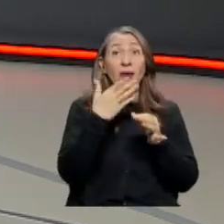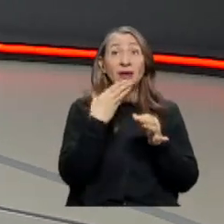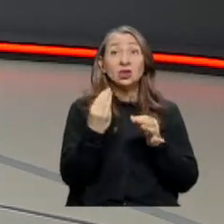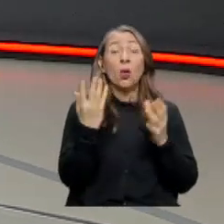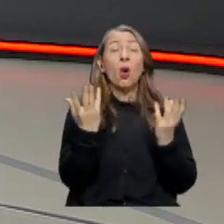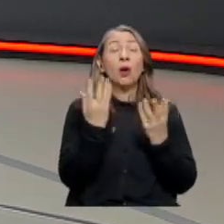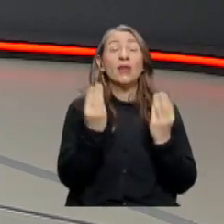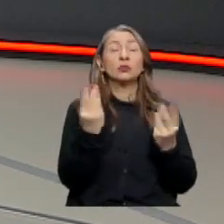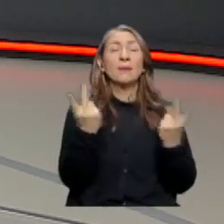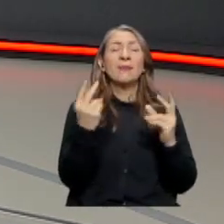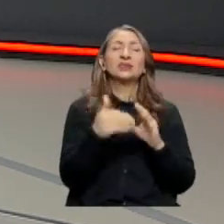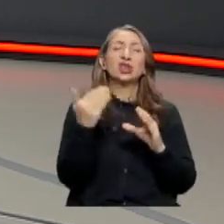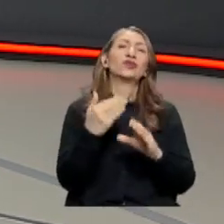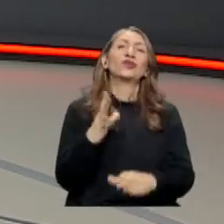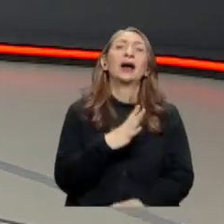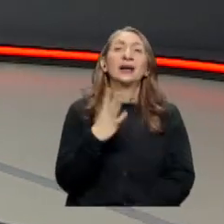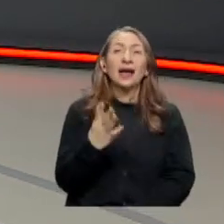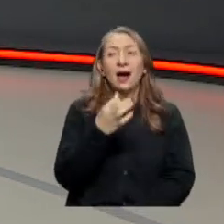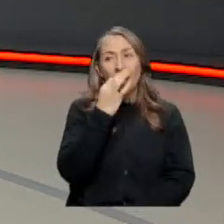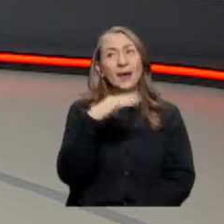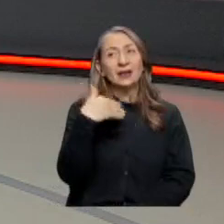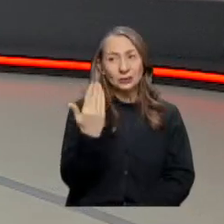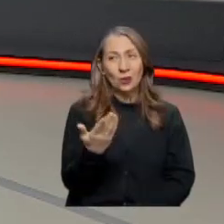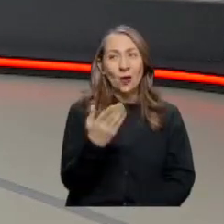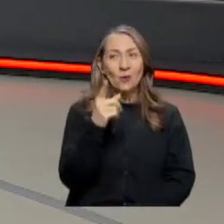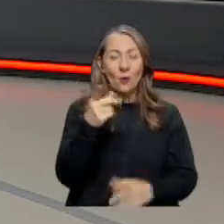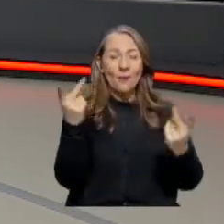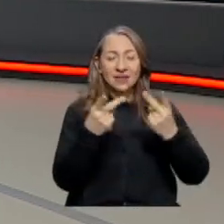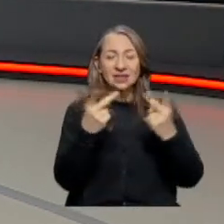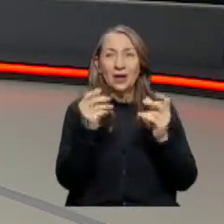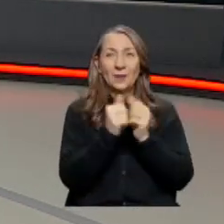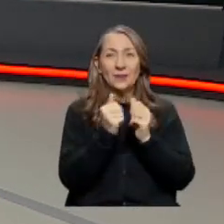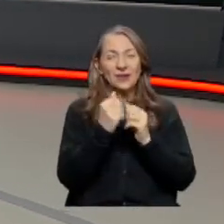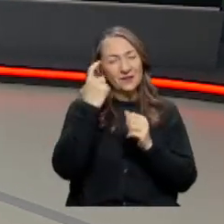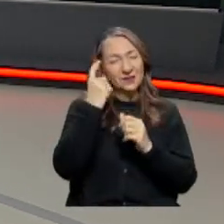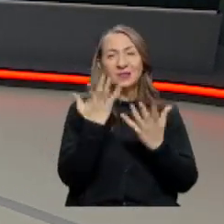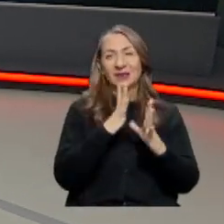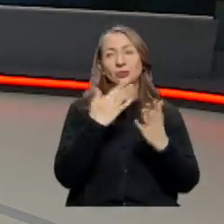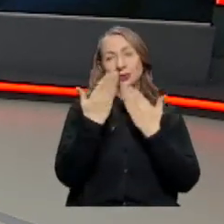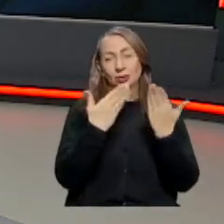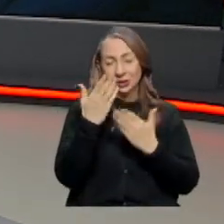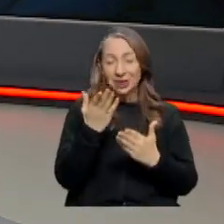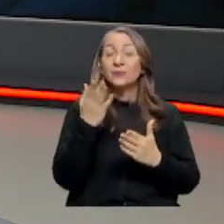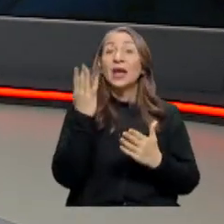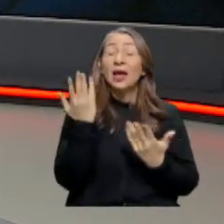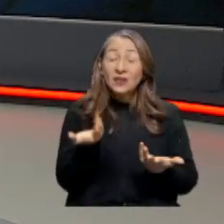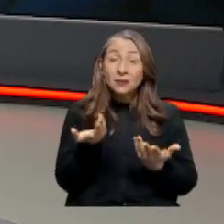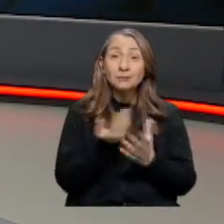yakışan o kadar çok mesaj da var ki, haberden sonra bu mesajlarla beraber yorumumuzu yapacağız.